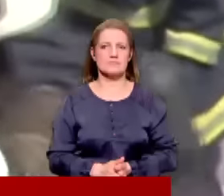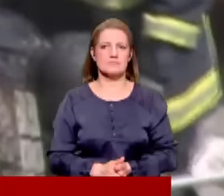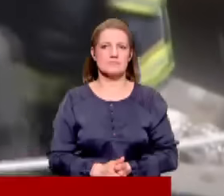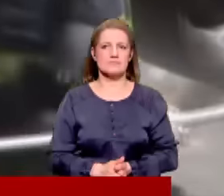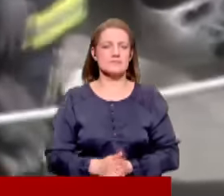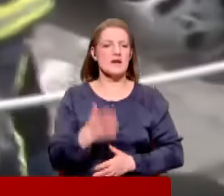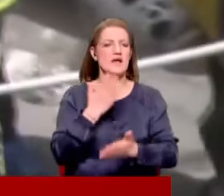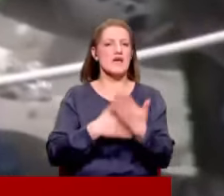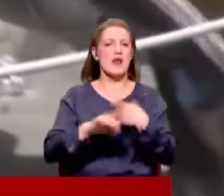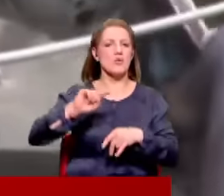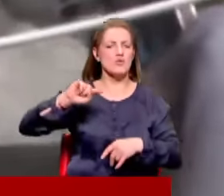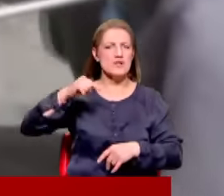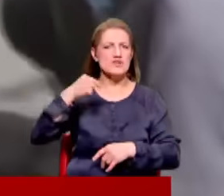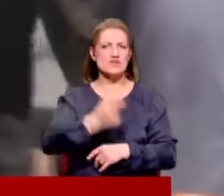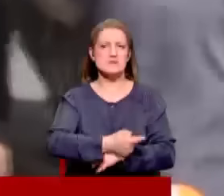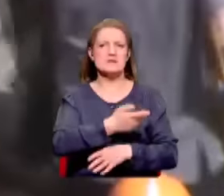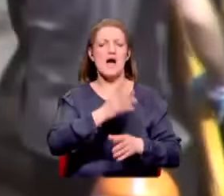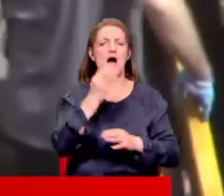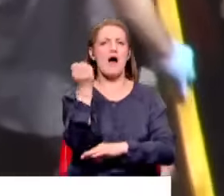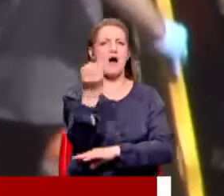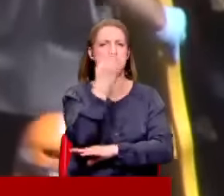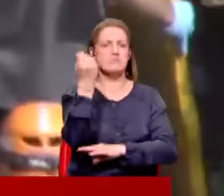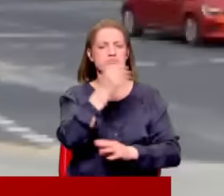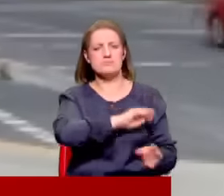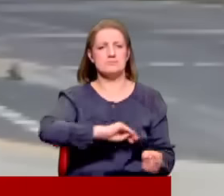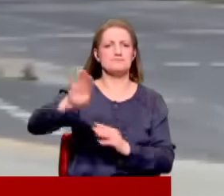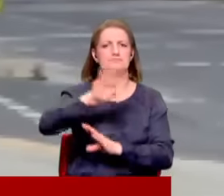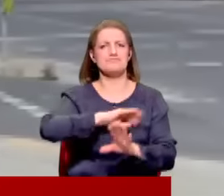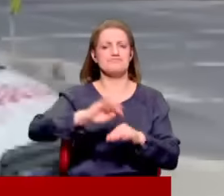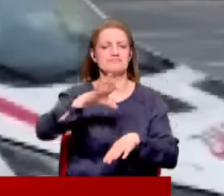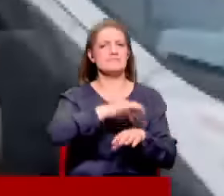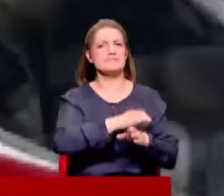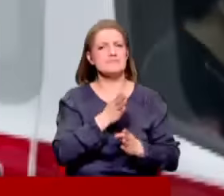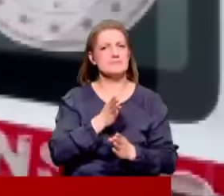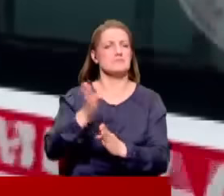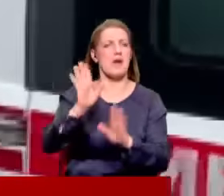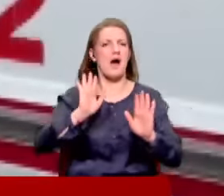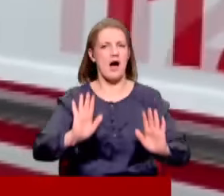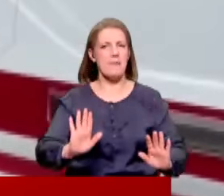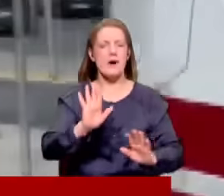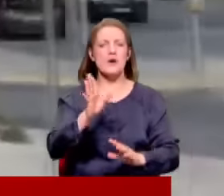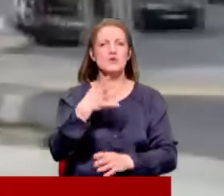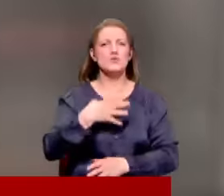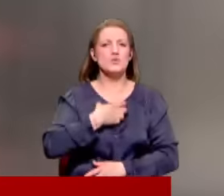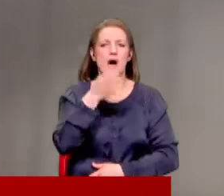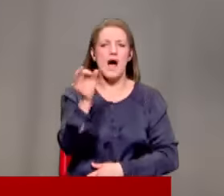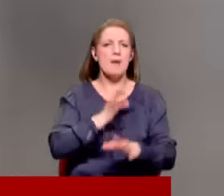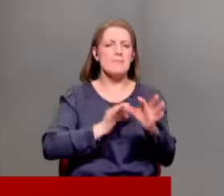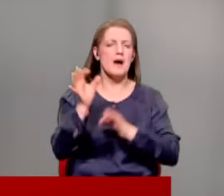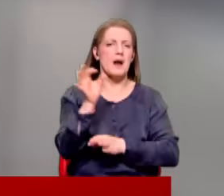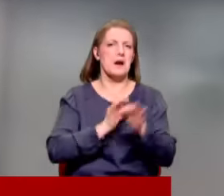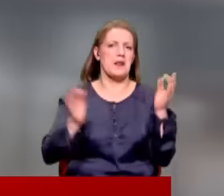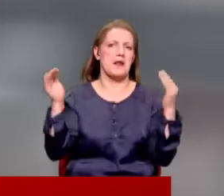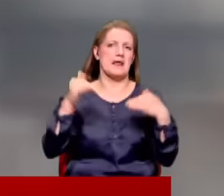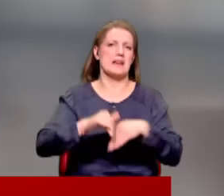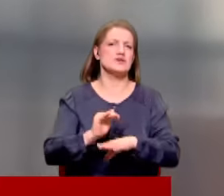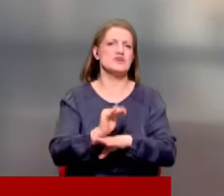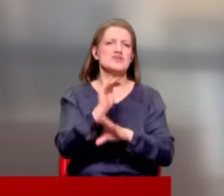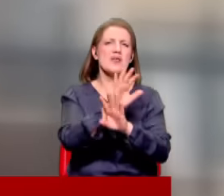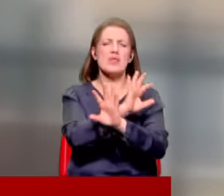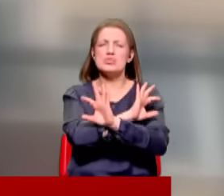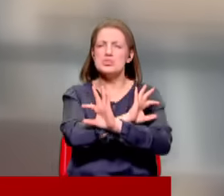Açın. Yaralılara ulaşıldıkça sedyelerle ambulanslara taşındılar. Hastaneye kaldırıldılar ama acı haberler birbirini izledi. Yaşanan